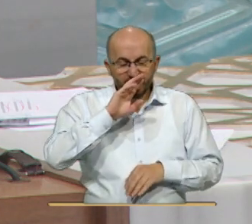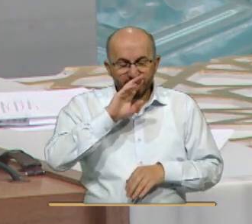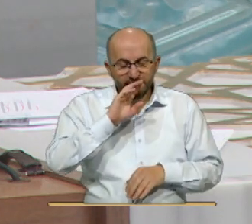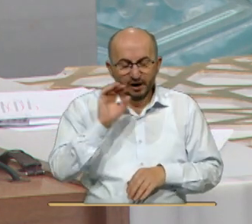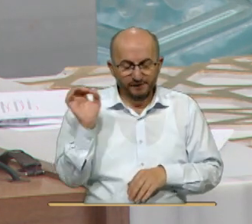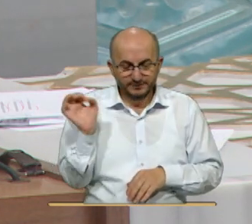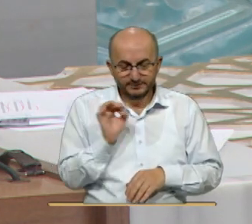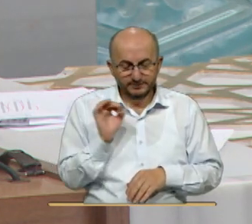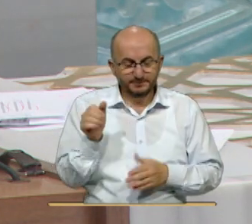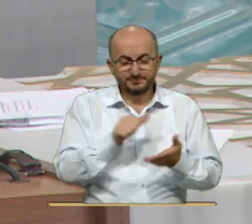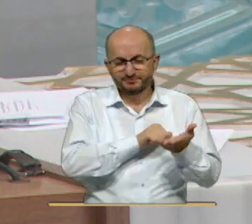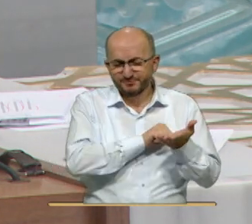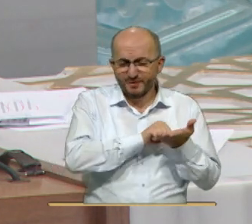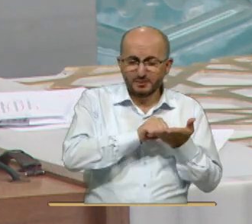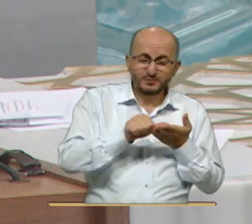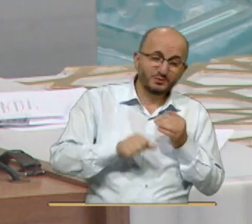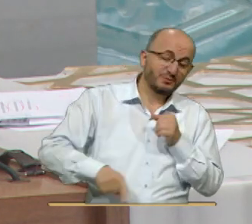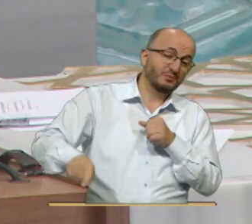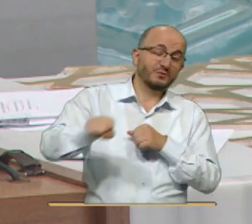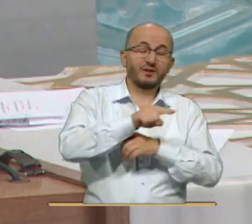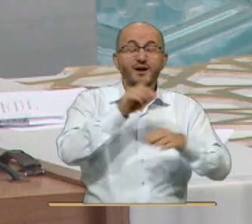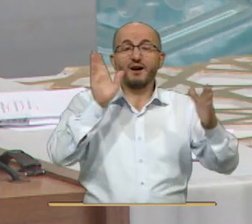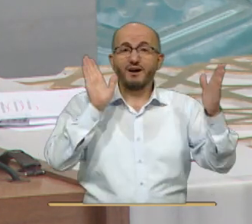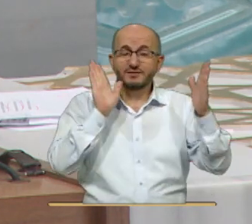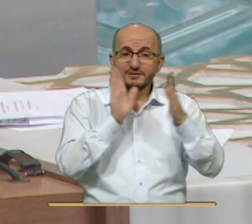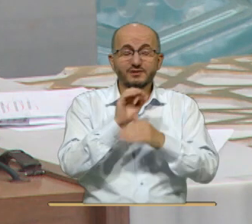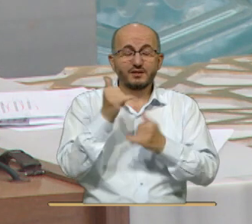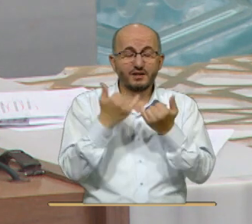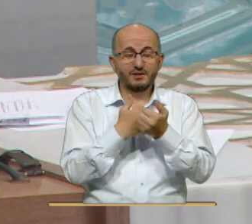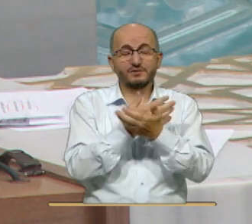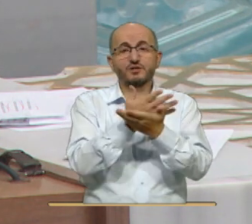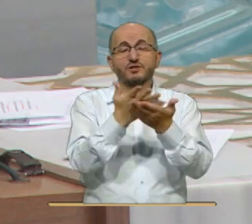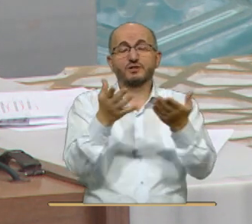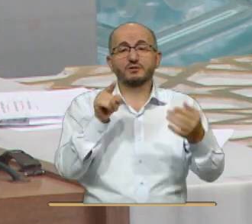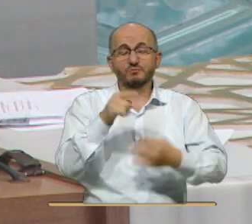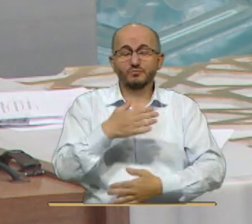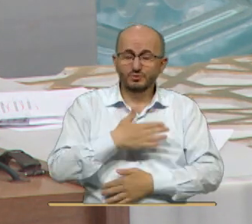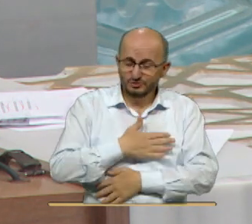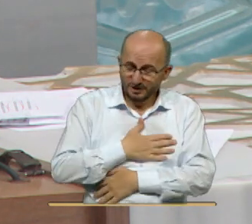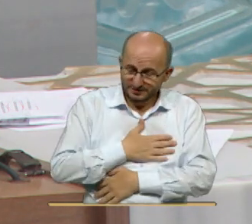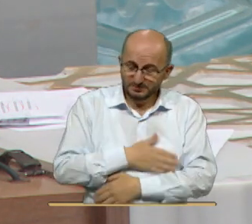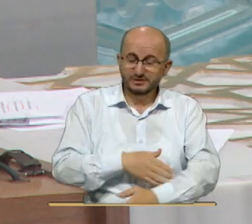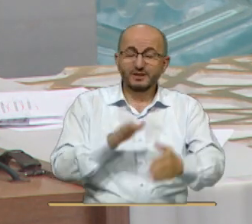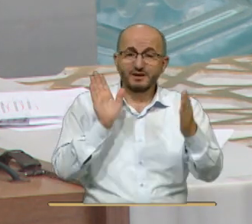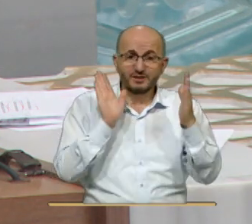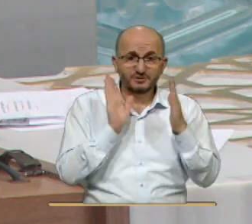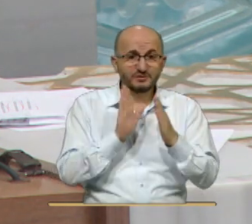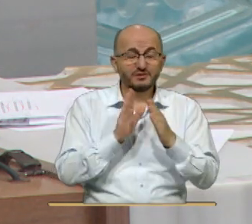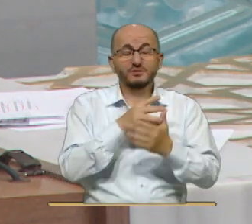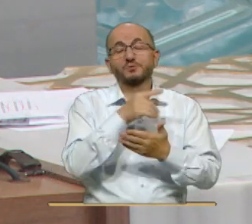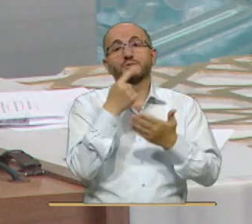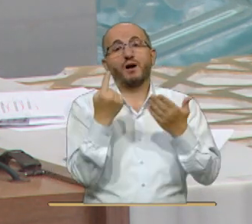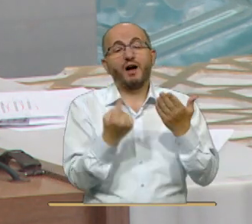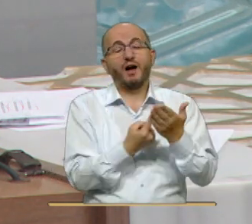Evet, bütün bunlara karşılık, değerli kardeşlerim, bu saygımıza karşılık